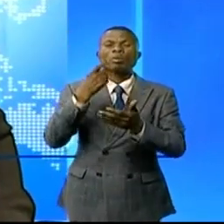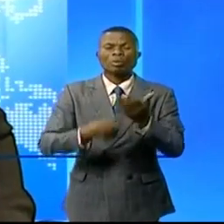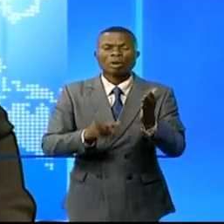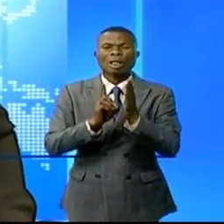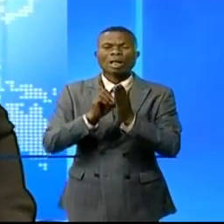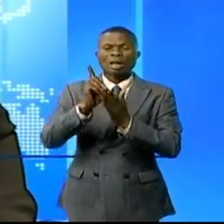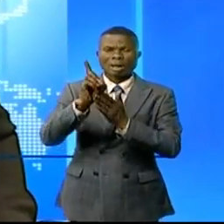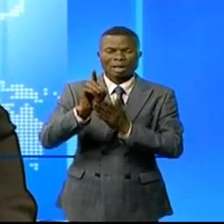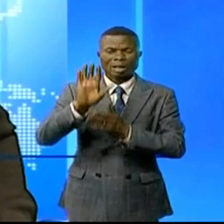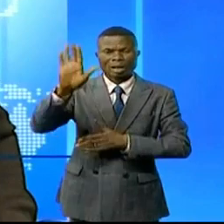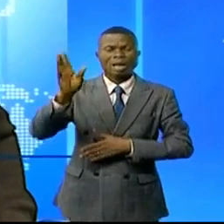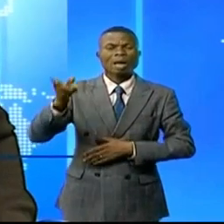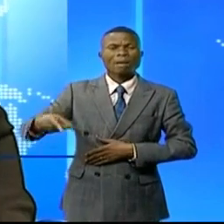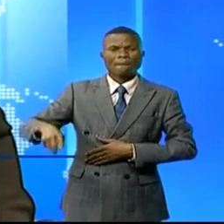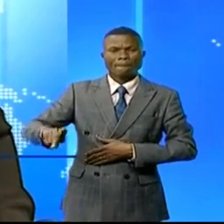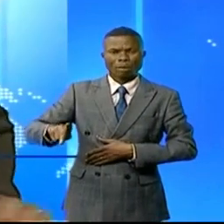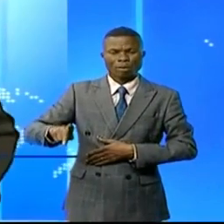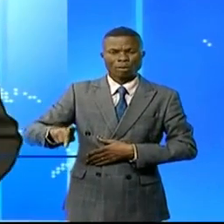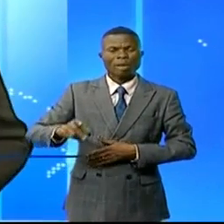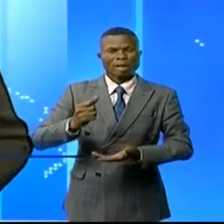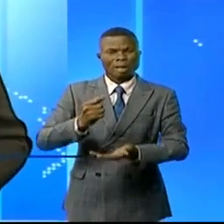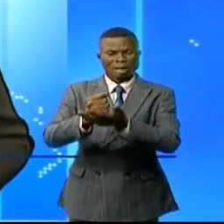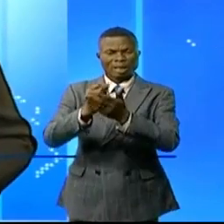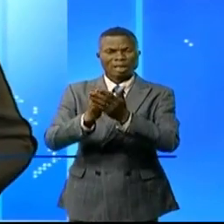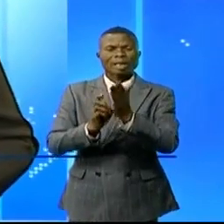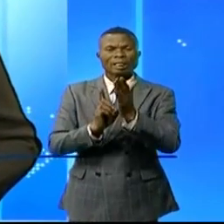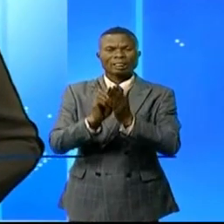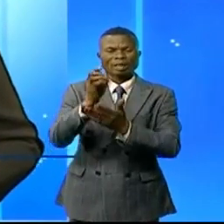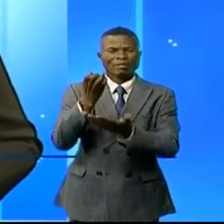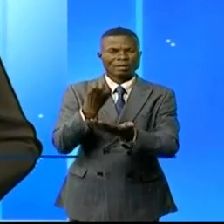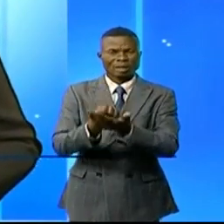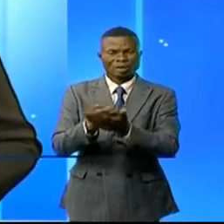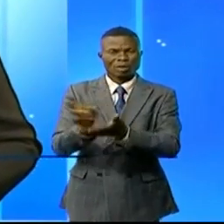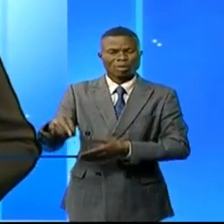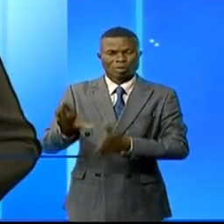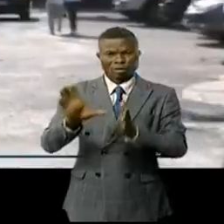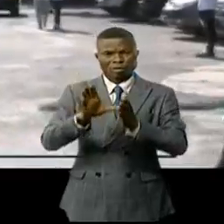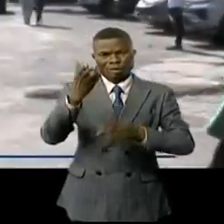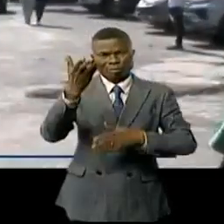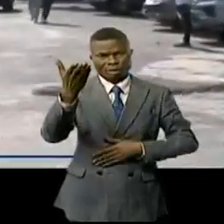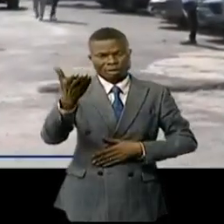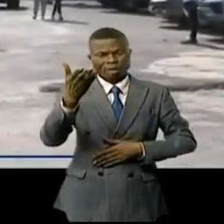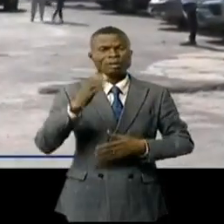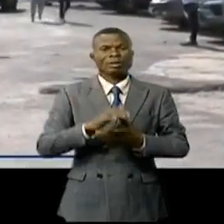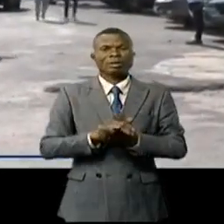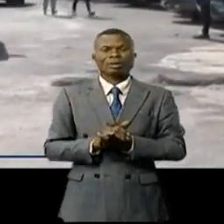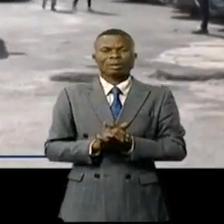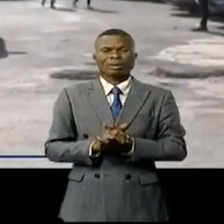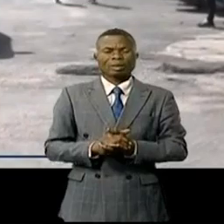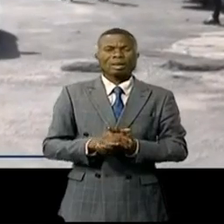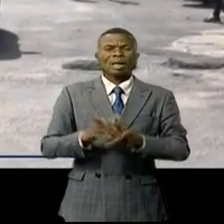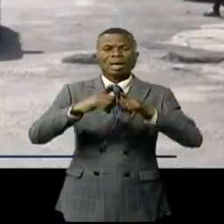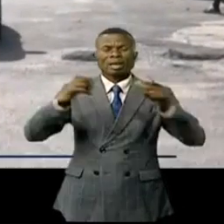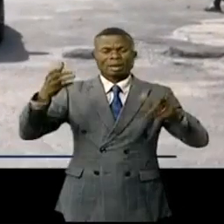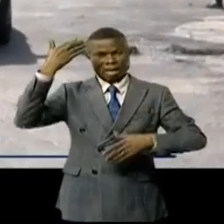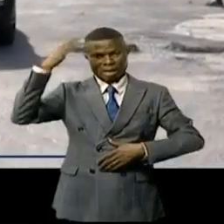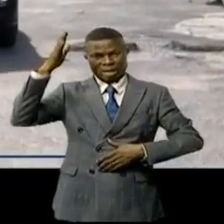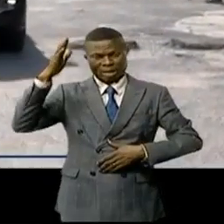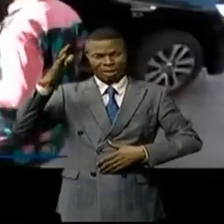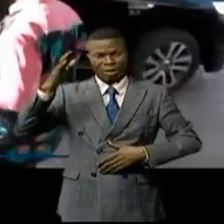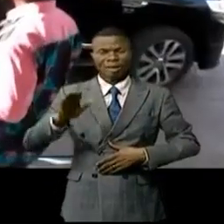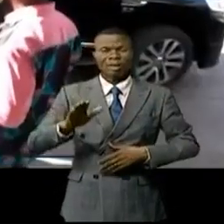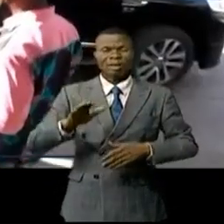développement de la province, ce qui va permettre de booster son économie. Regardez. Le Grand Équateur, avec ses 5